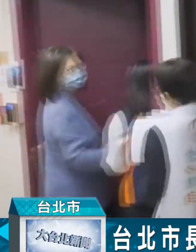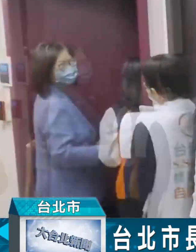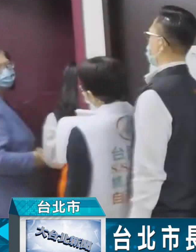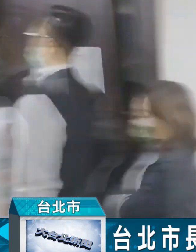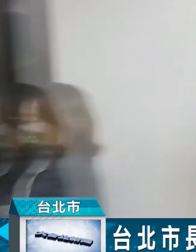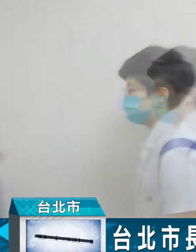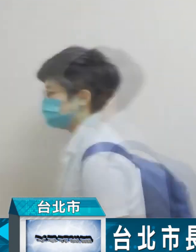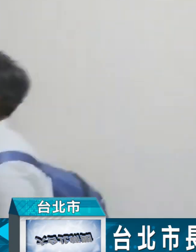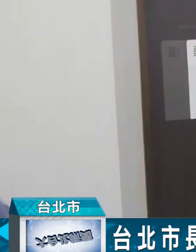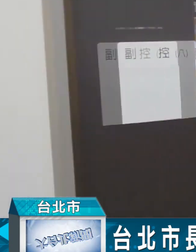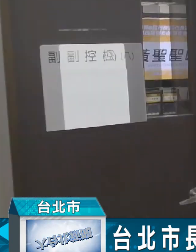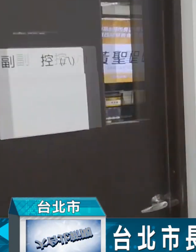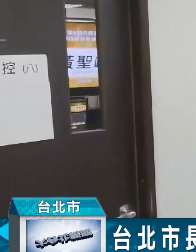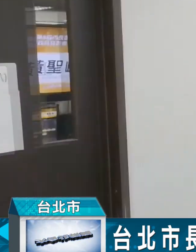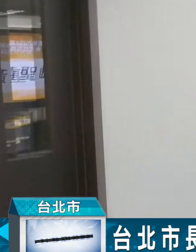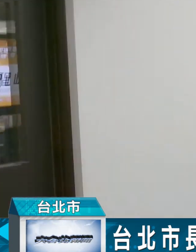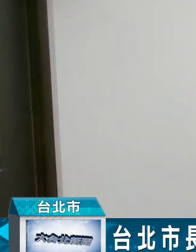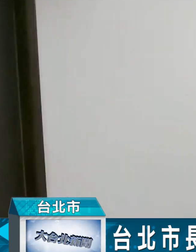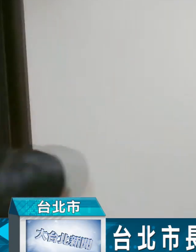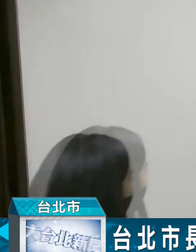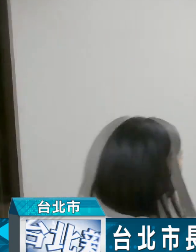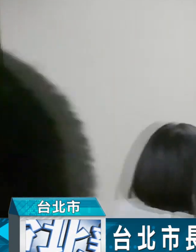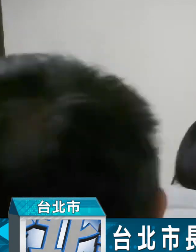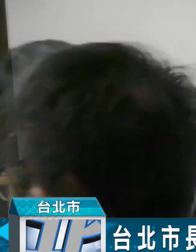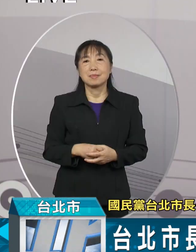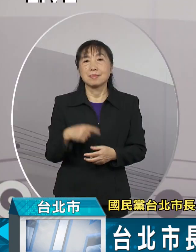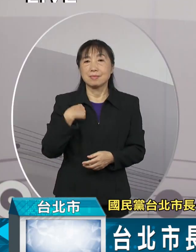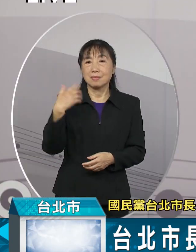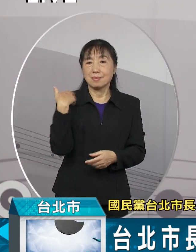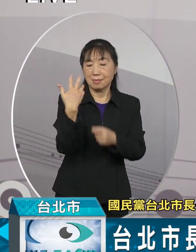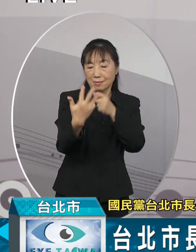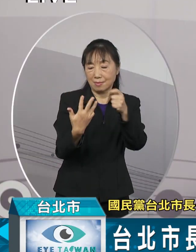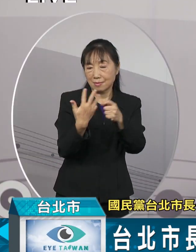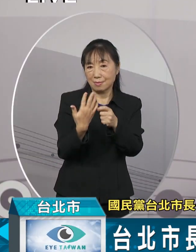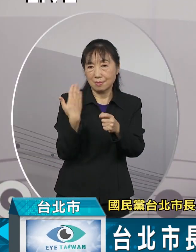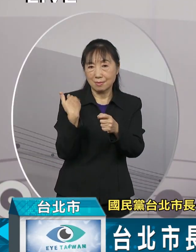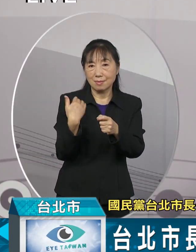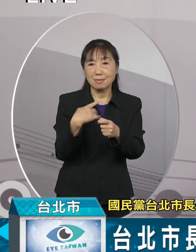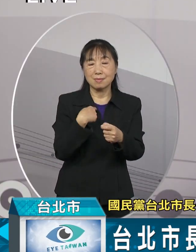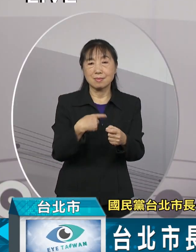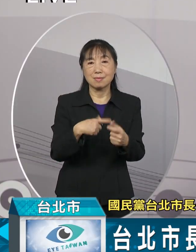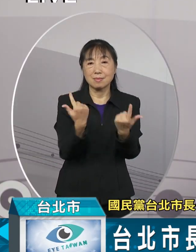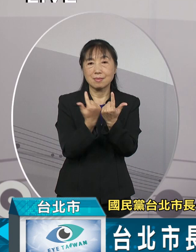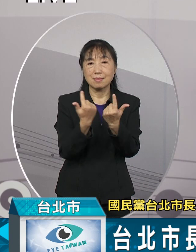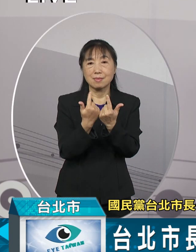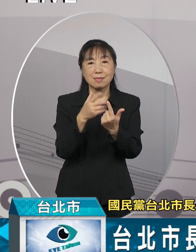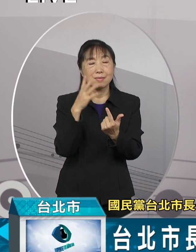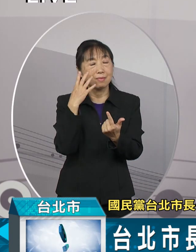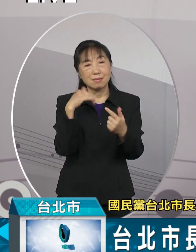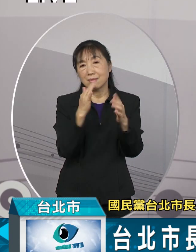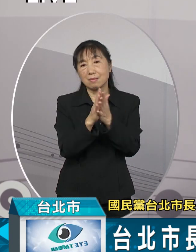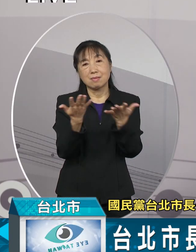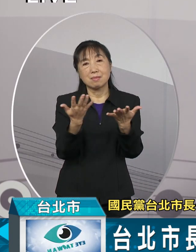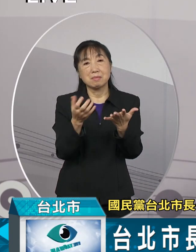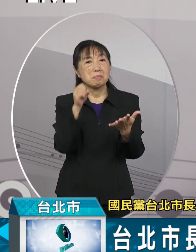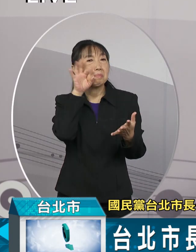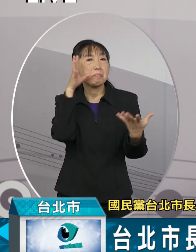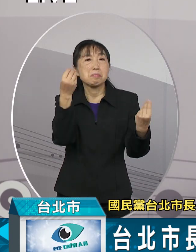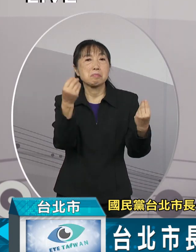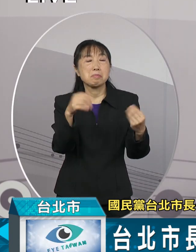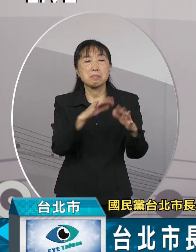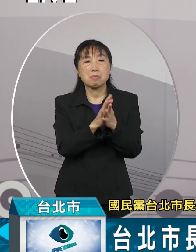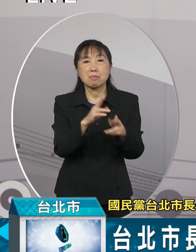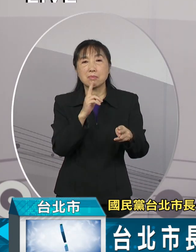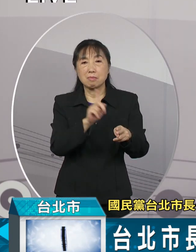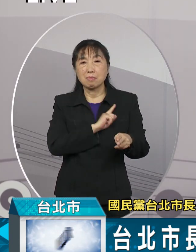政府，让所有市民在台北好好生活。 过去8年台北丢掉了光荣，少了自信，